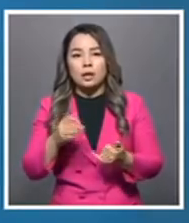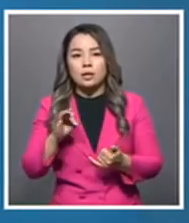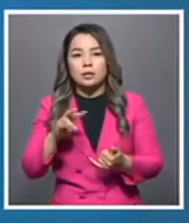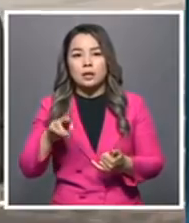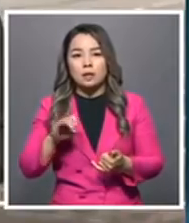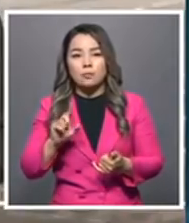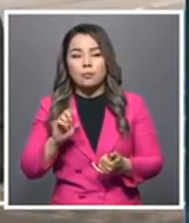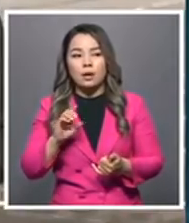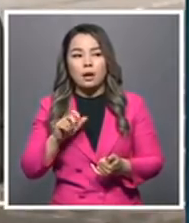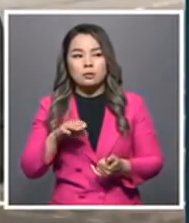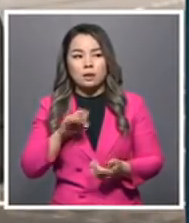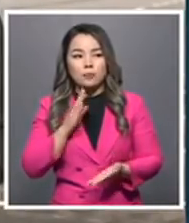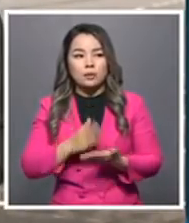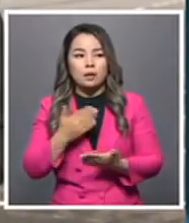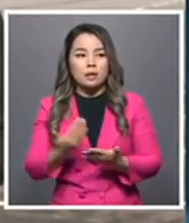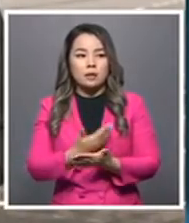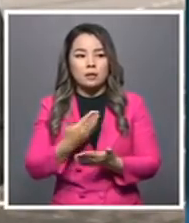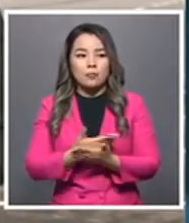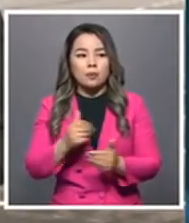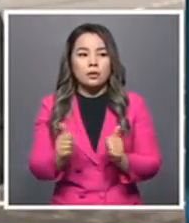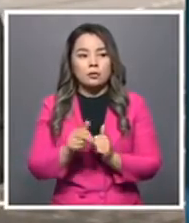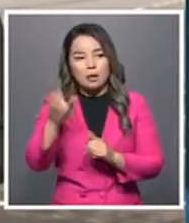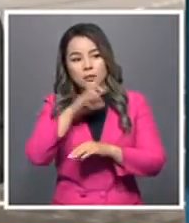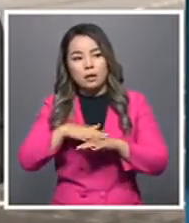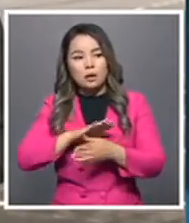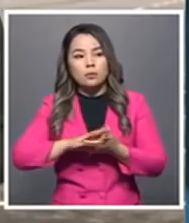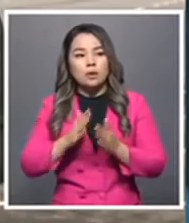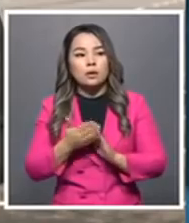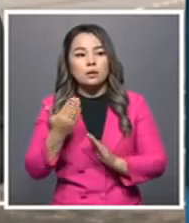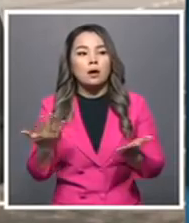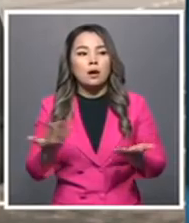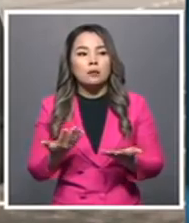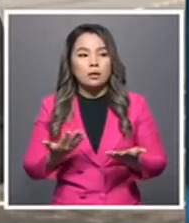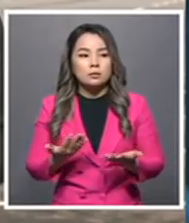бізбен тікелей байланыста. Индира, көрші елдегі ахуал қандай?